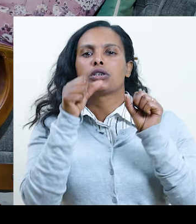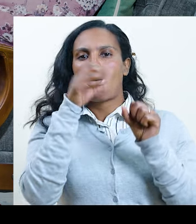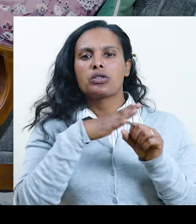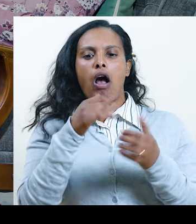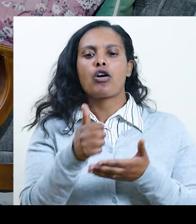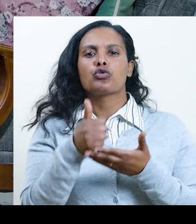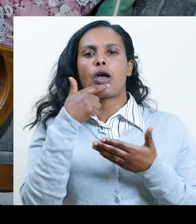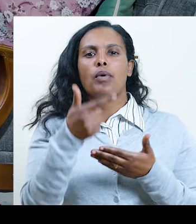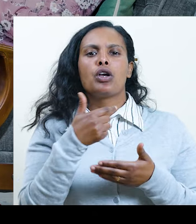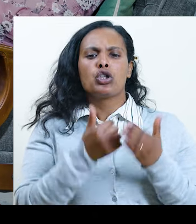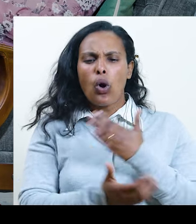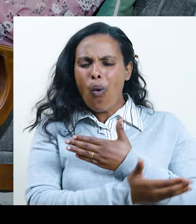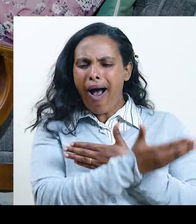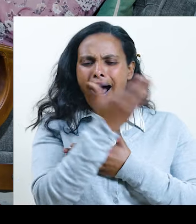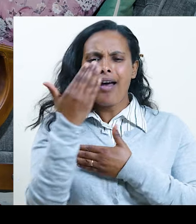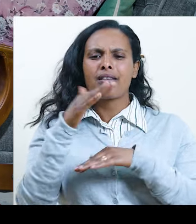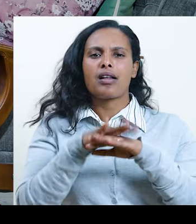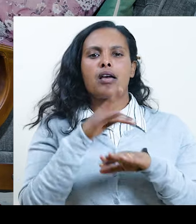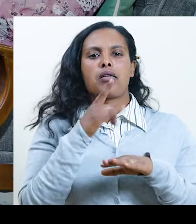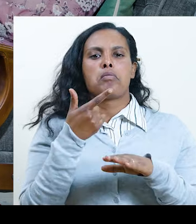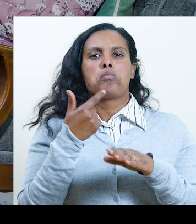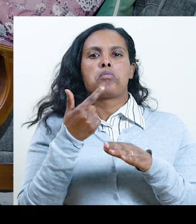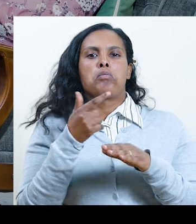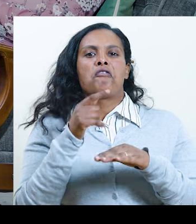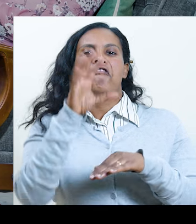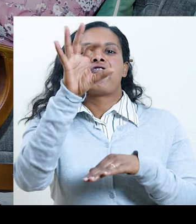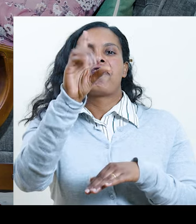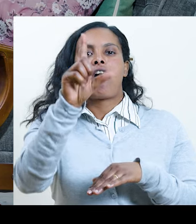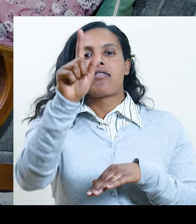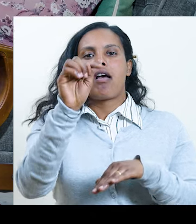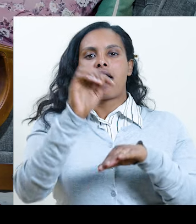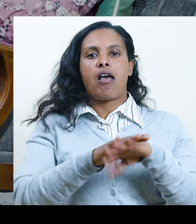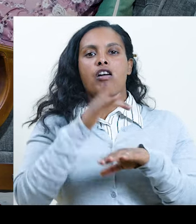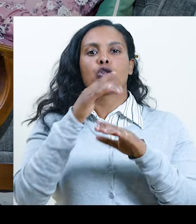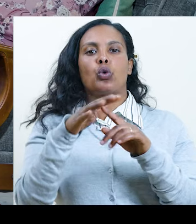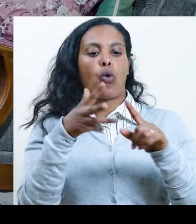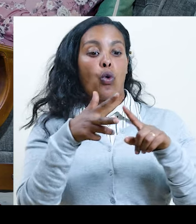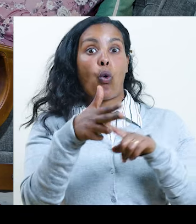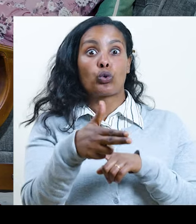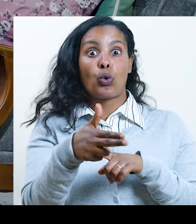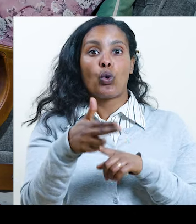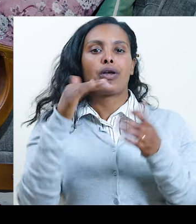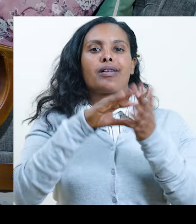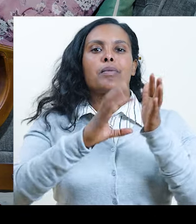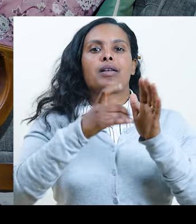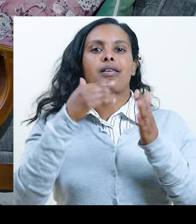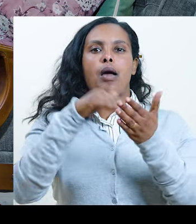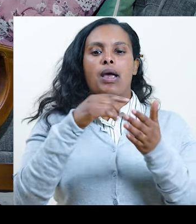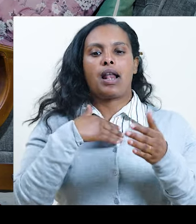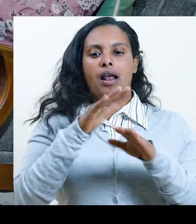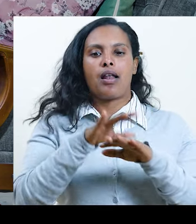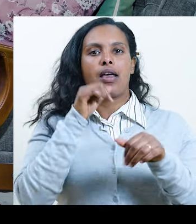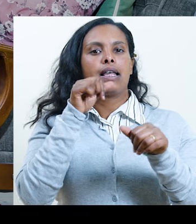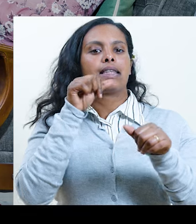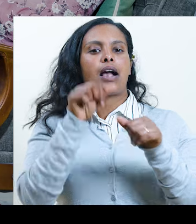ሰዎች አግዙኝ የሚል ጠዋት ላይ ፋና ላይ የሚቀርብ ፕሮግራም ነው። ከሱ ላይ ተቆርጦ ወጥቶ ድጋሚ ነይ ላይ